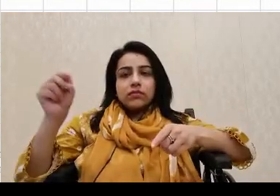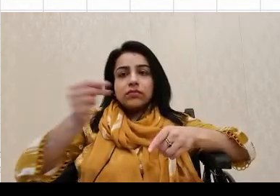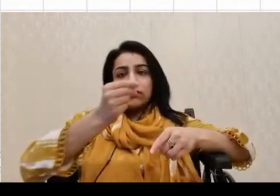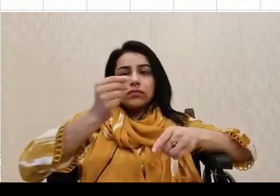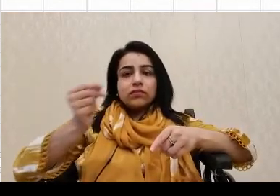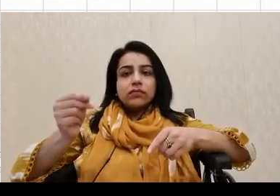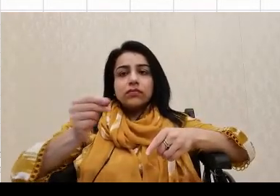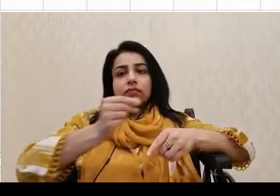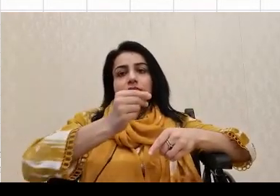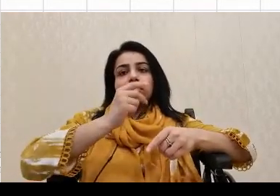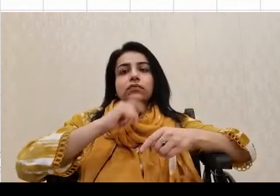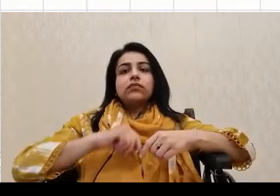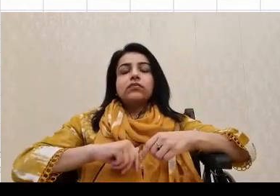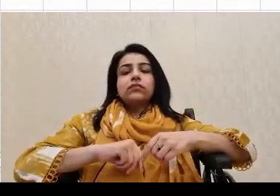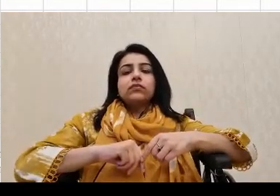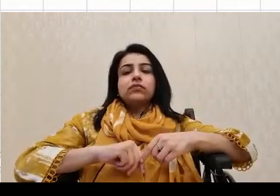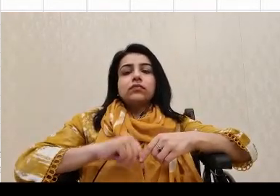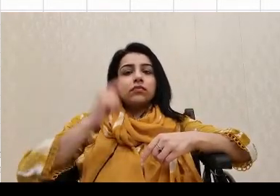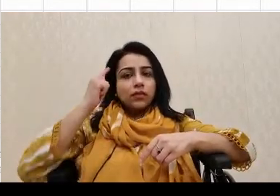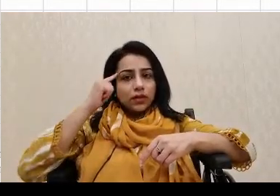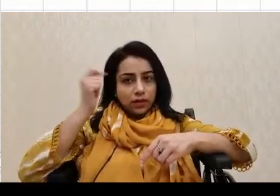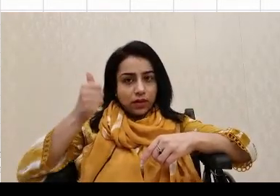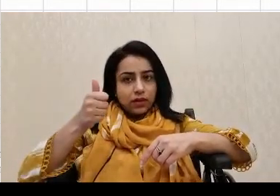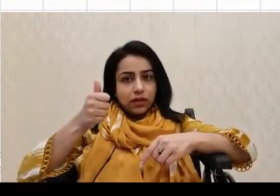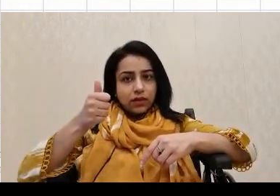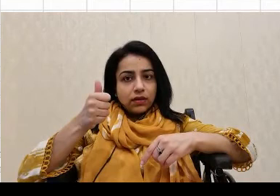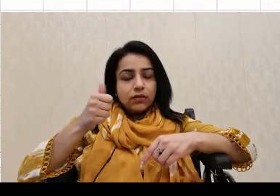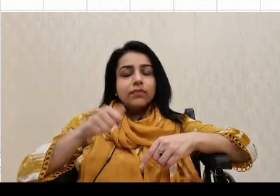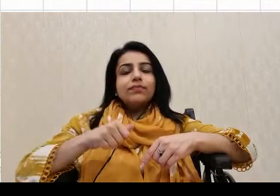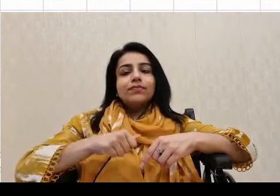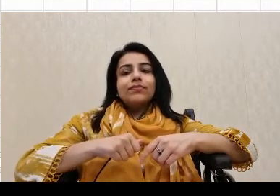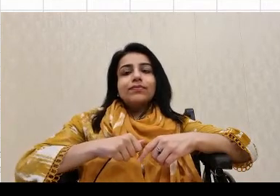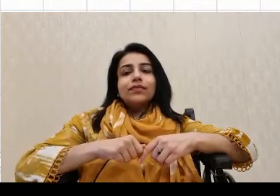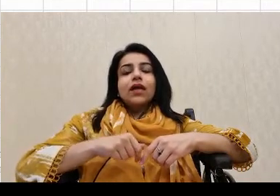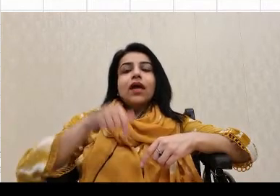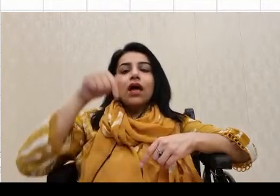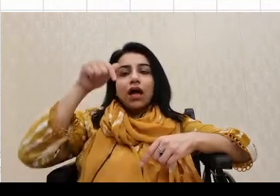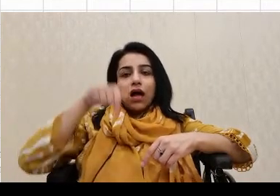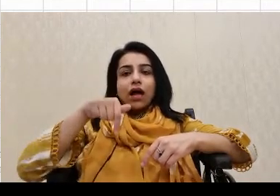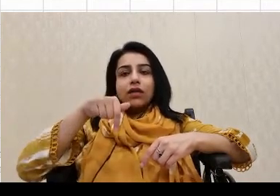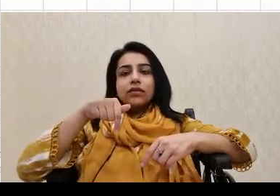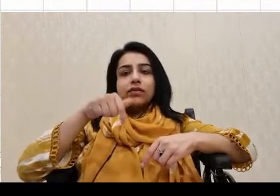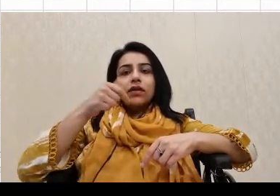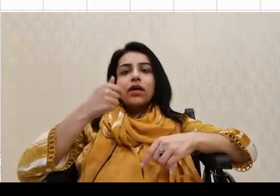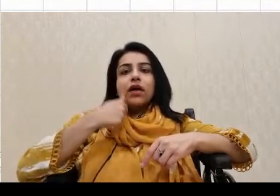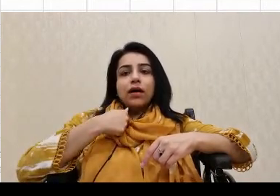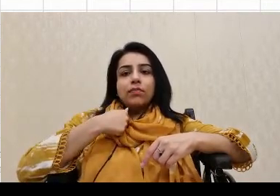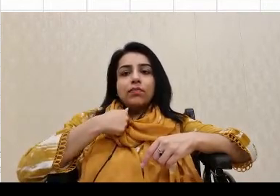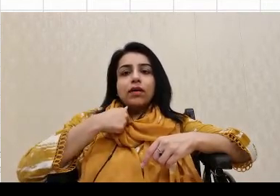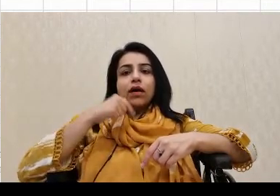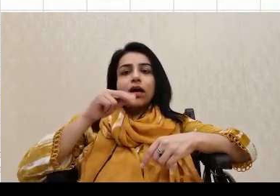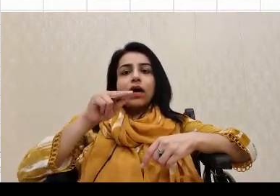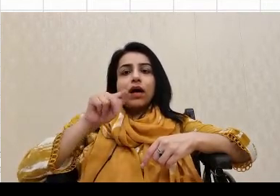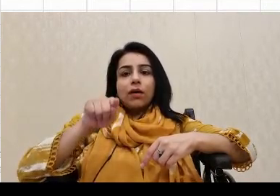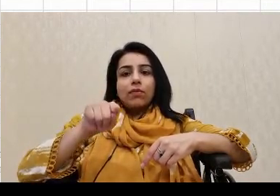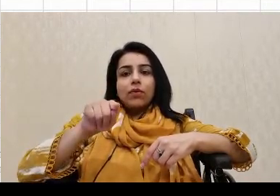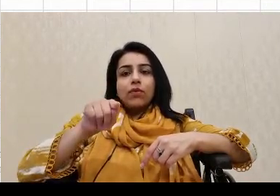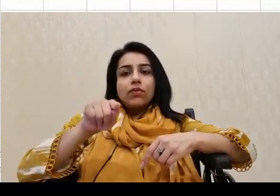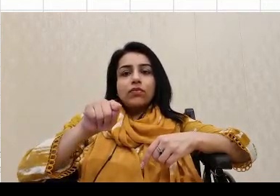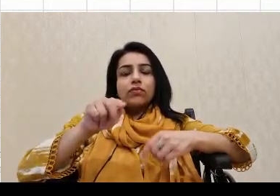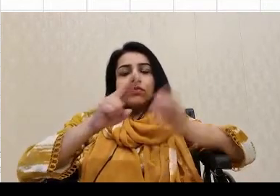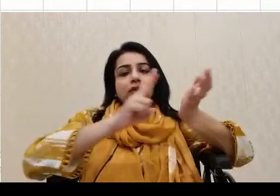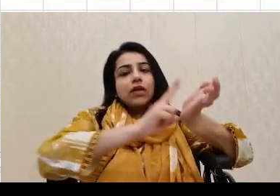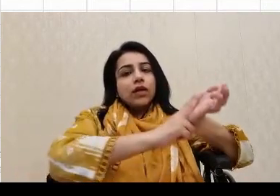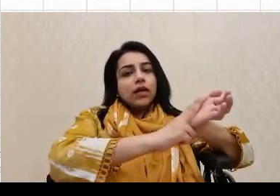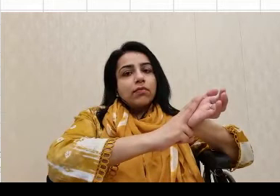वो सिर्फ़ और सिर्फ़ टेक्स्ट की हद तक थी, लिखाई की हद तक थी। ठीक है? कंपोज़िंग की हद तक थी। तो ये जो